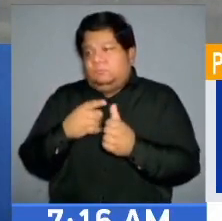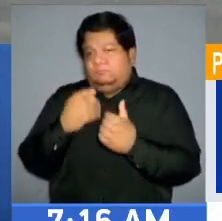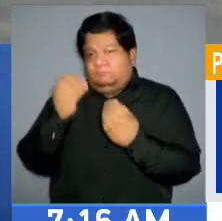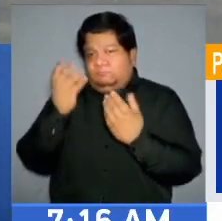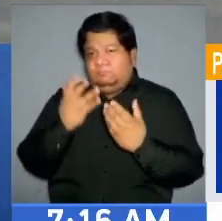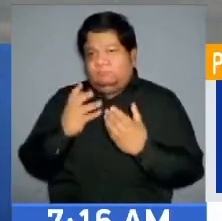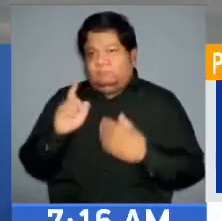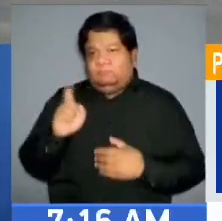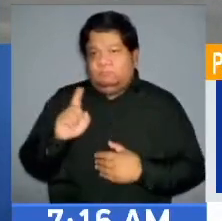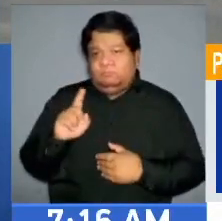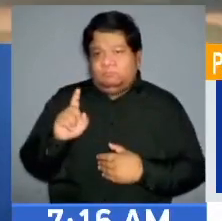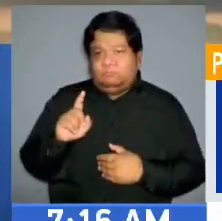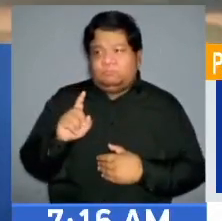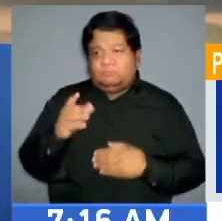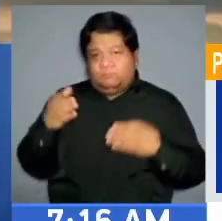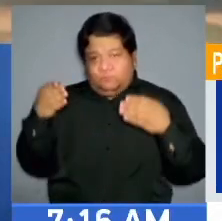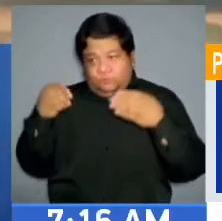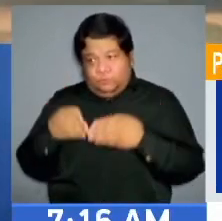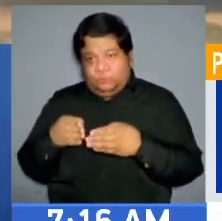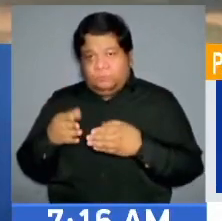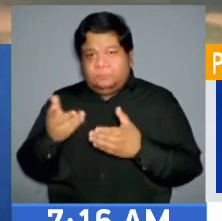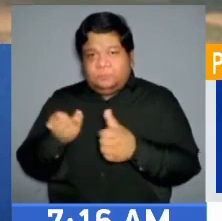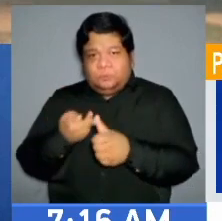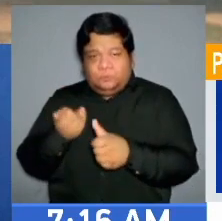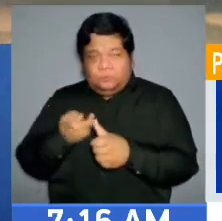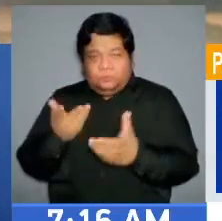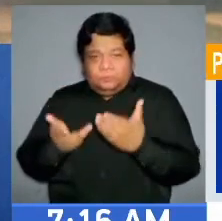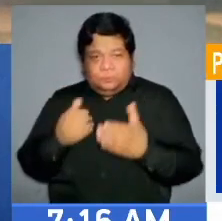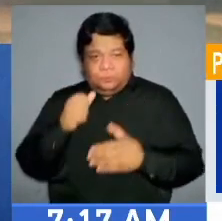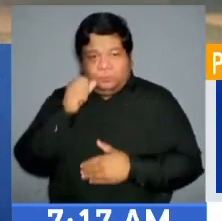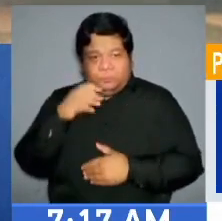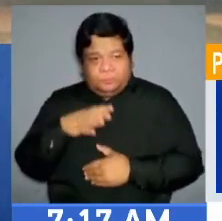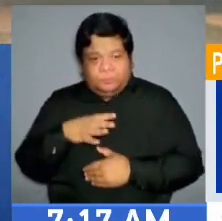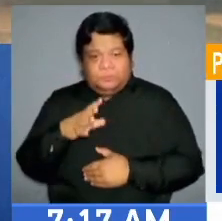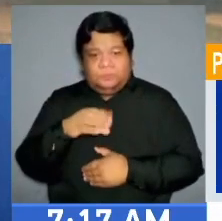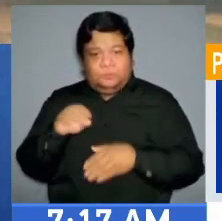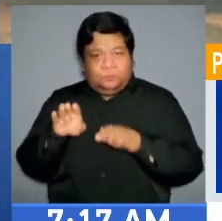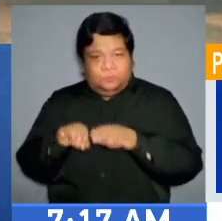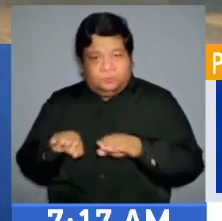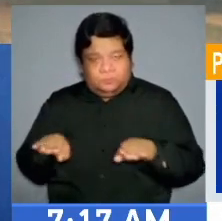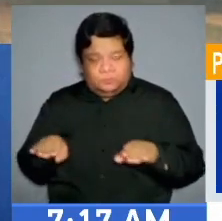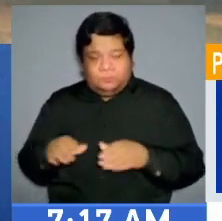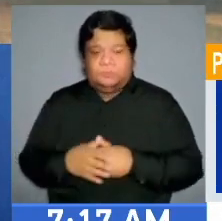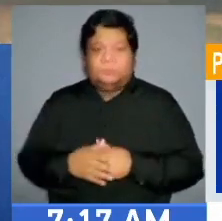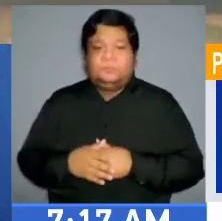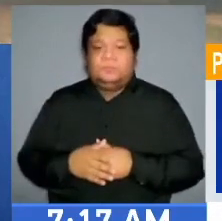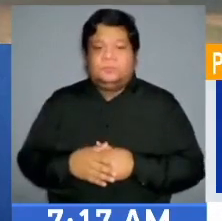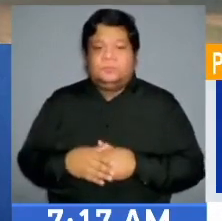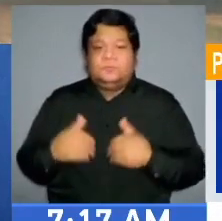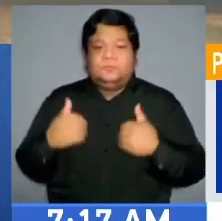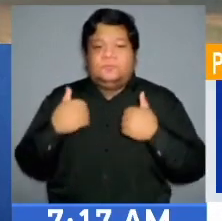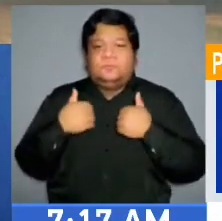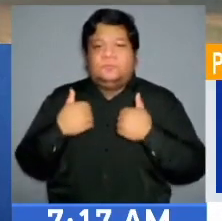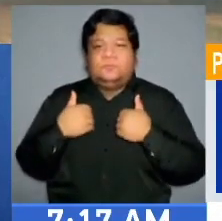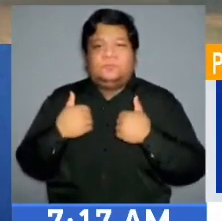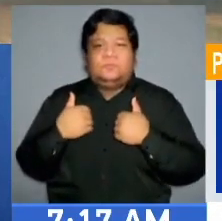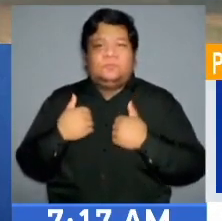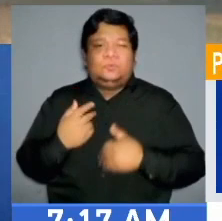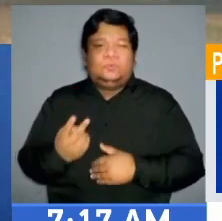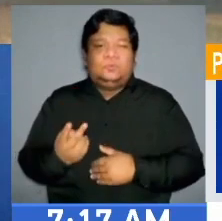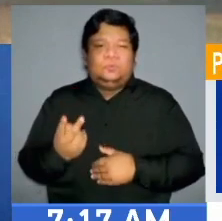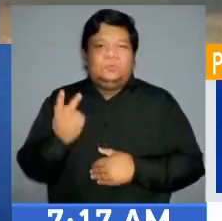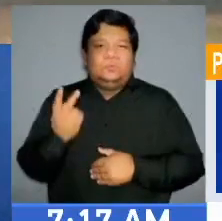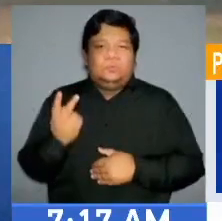children. So, meron tayong dalawang posibleng bihag, no? Hostage. Yung